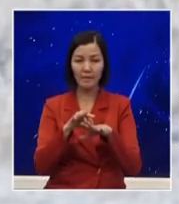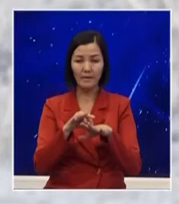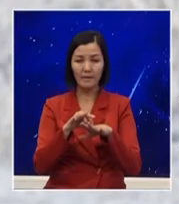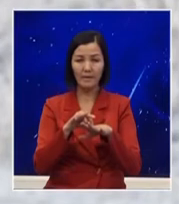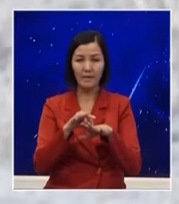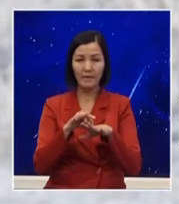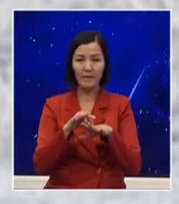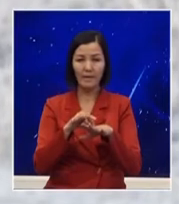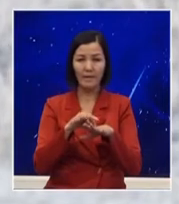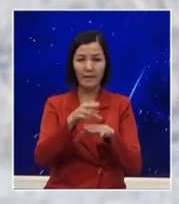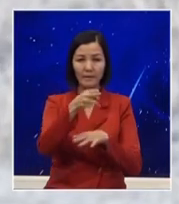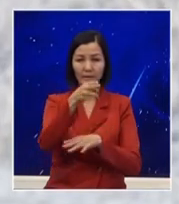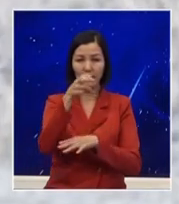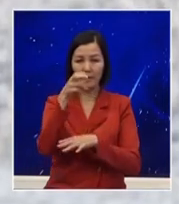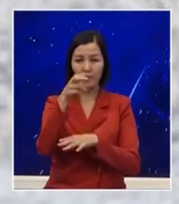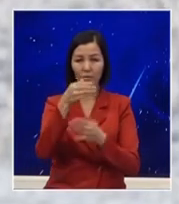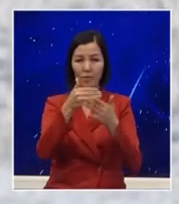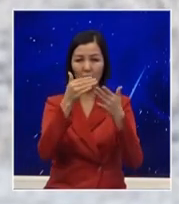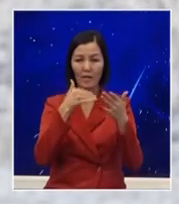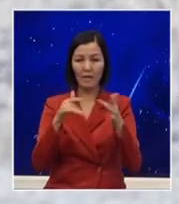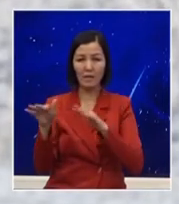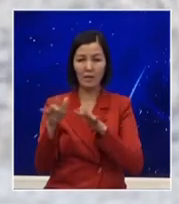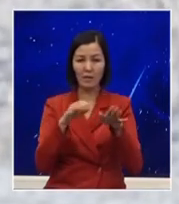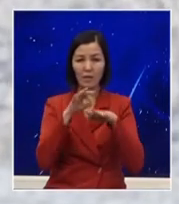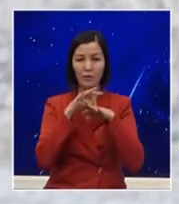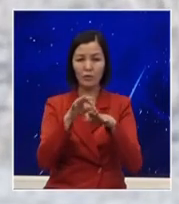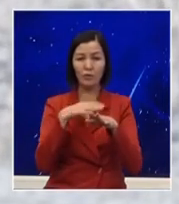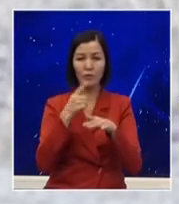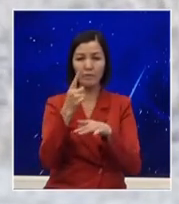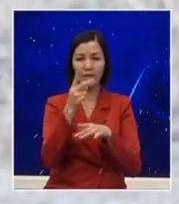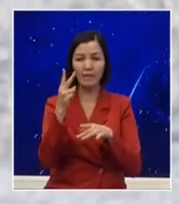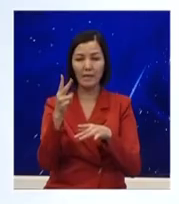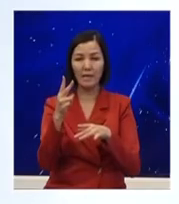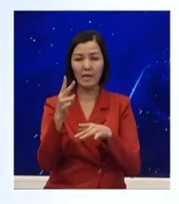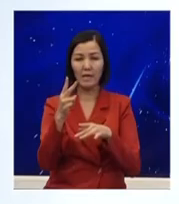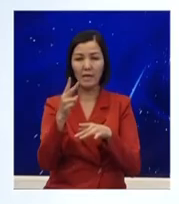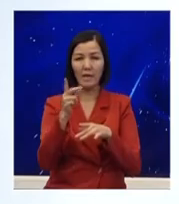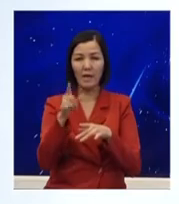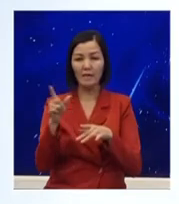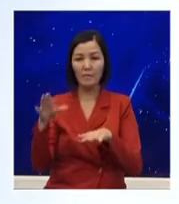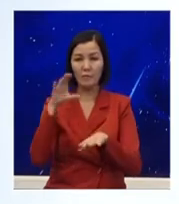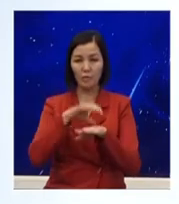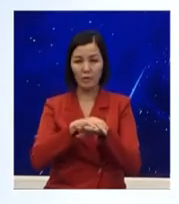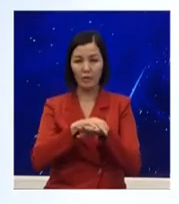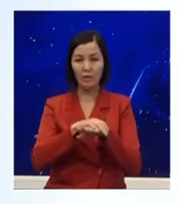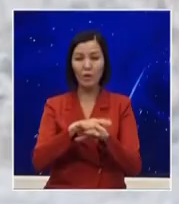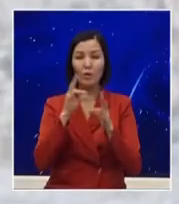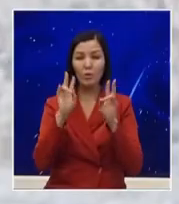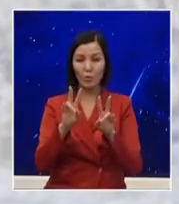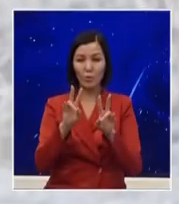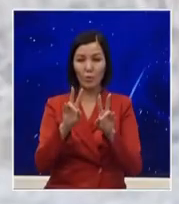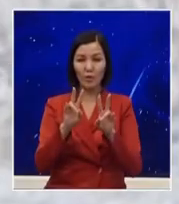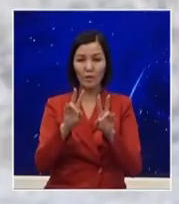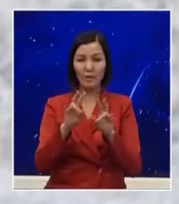жаңағы охота угодияда профилактикалық шаралар жүргіздік. Бір-екі аң аулап жүрген аңшылар кездесті. Кездесу